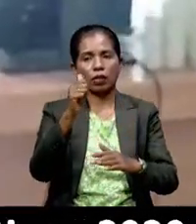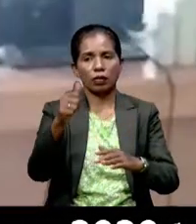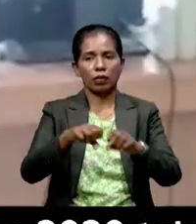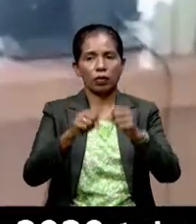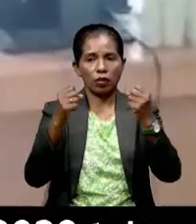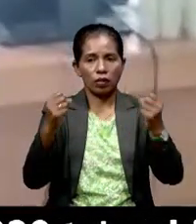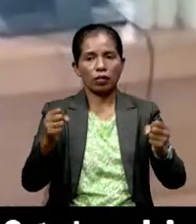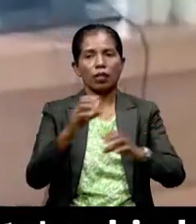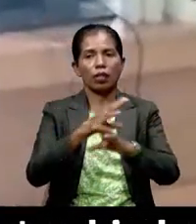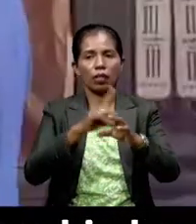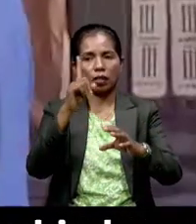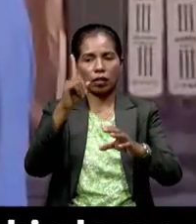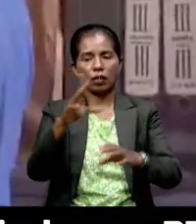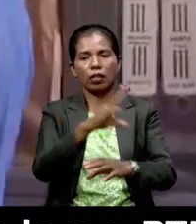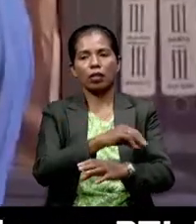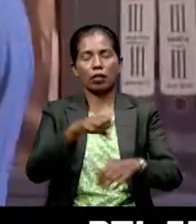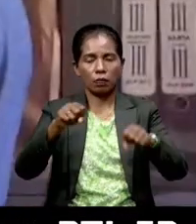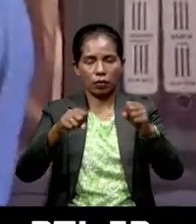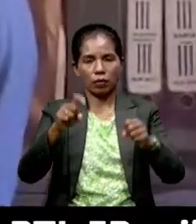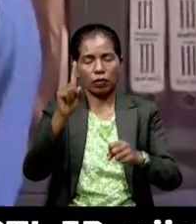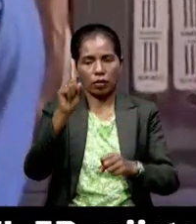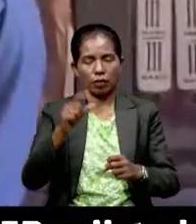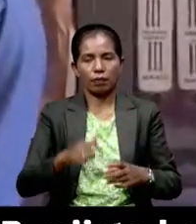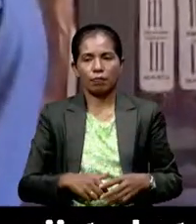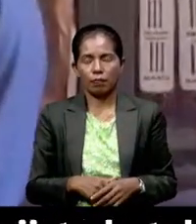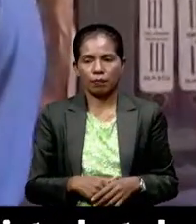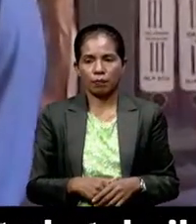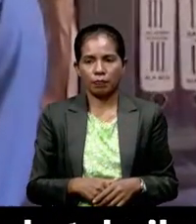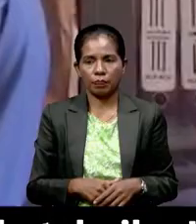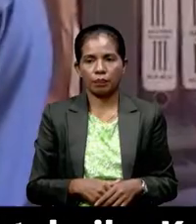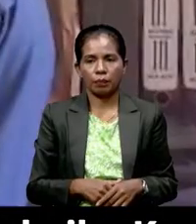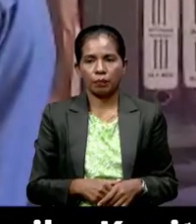heta in stragos, careta idea no motor idea. Equipo cobertura, GMN.